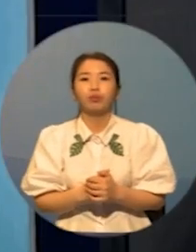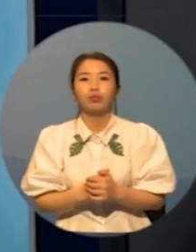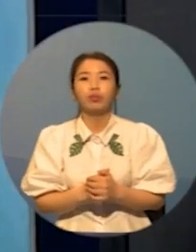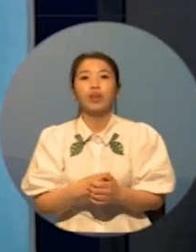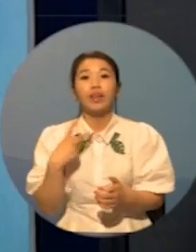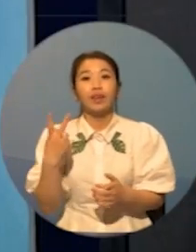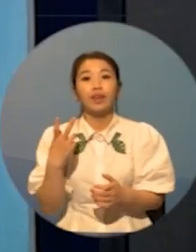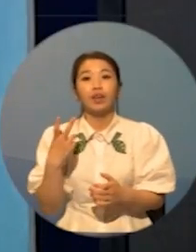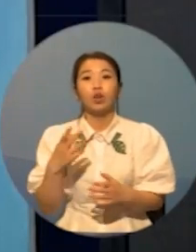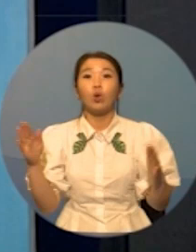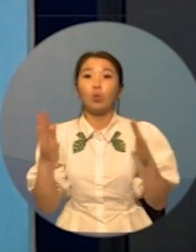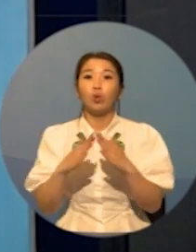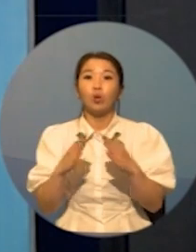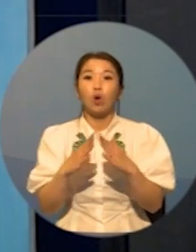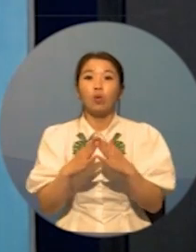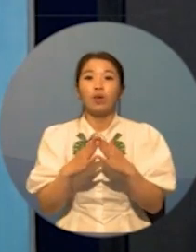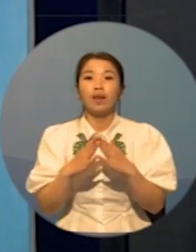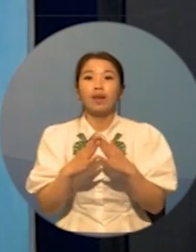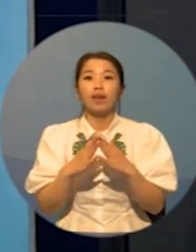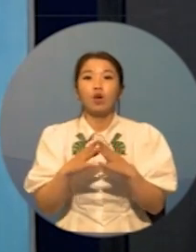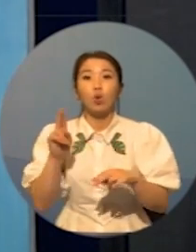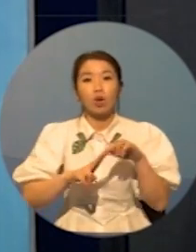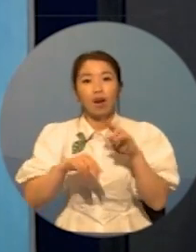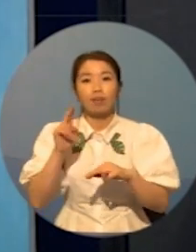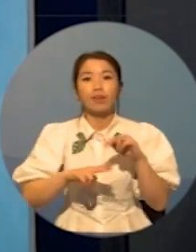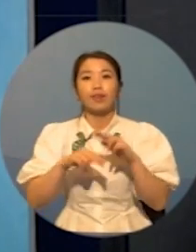Екі отау қатар тігілген.